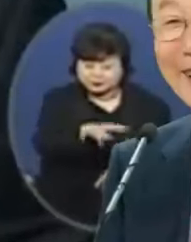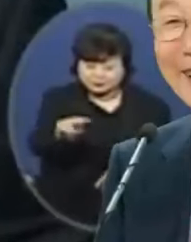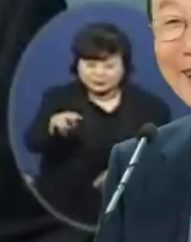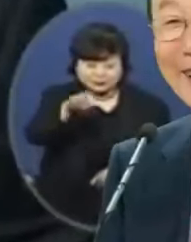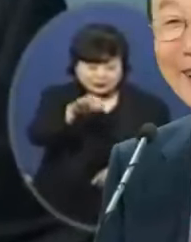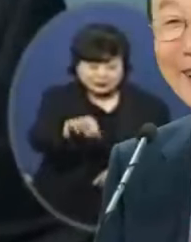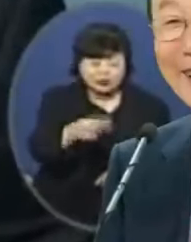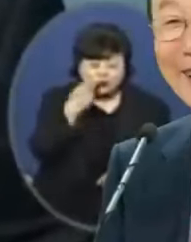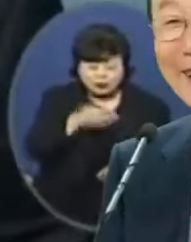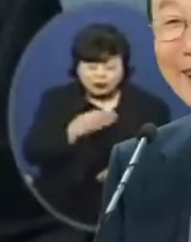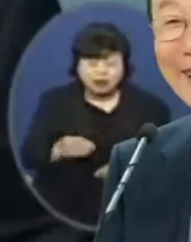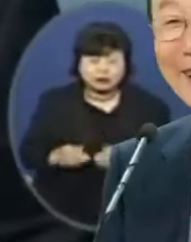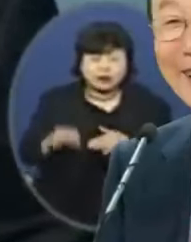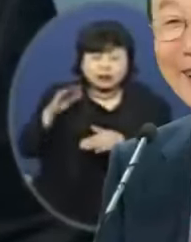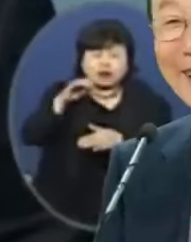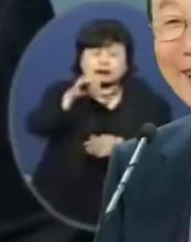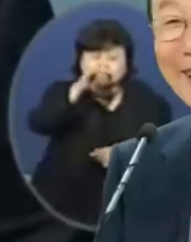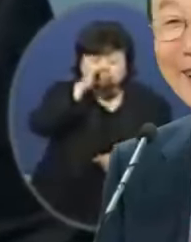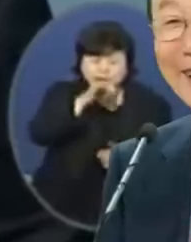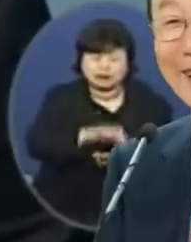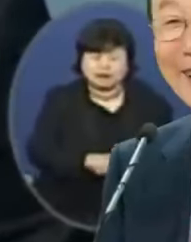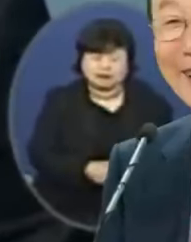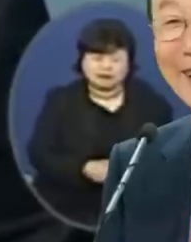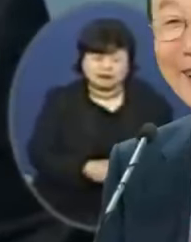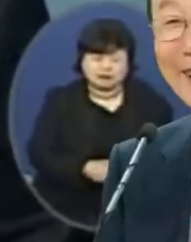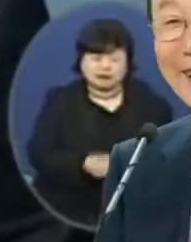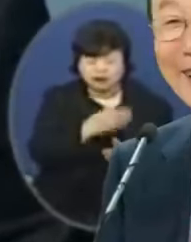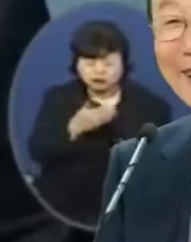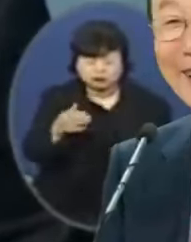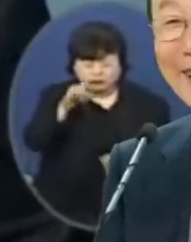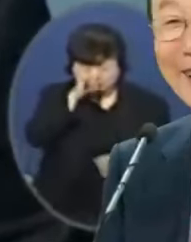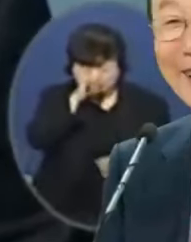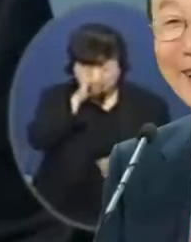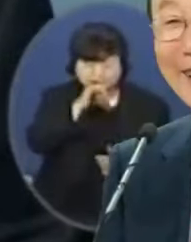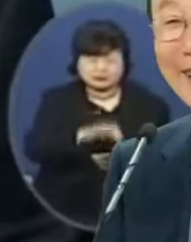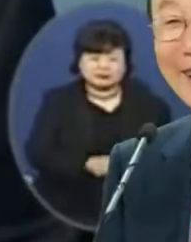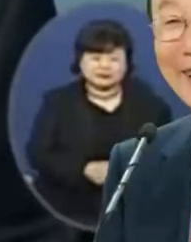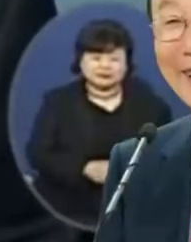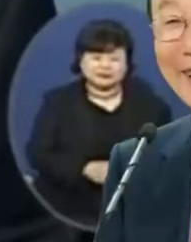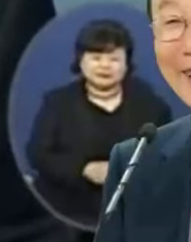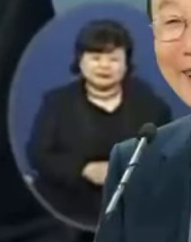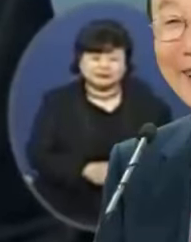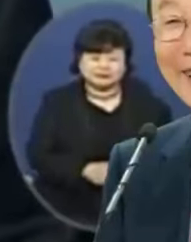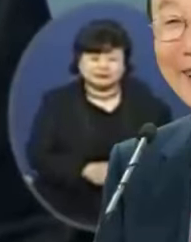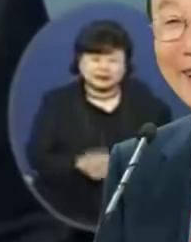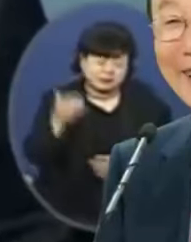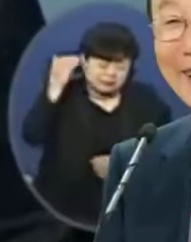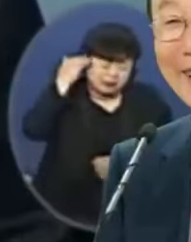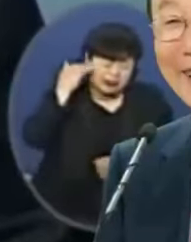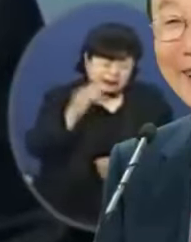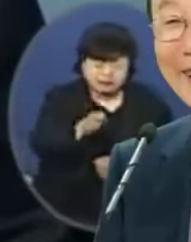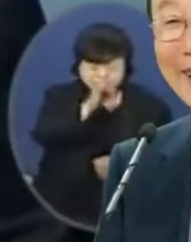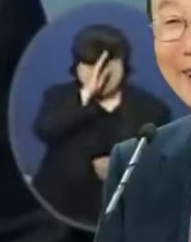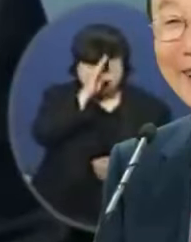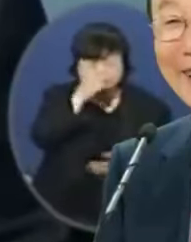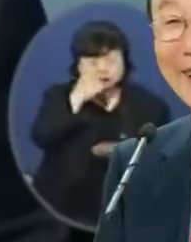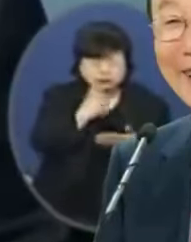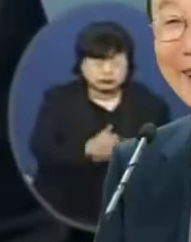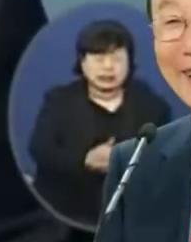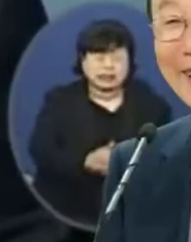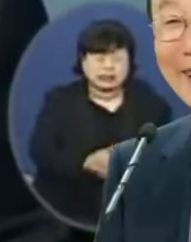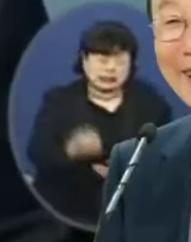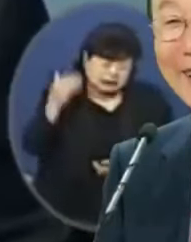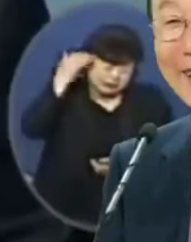앞에 요단 강물이 넘실거리고 흐르고 있는 분이 많지요. 죄의